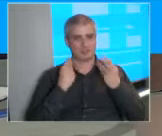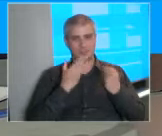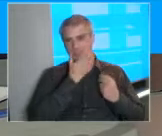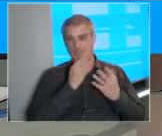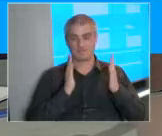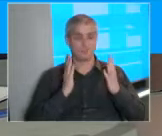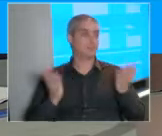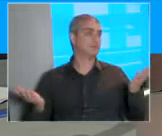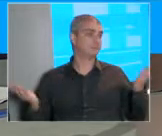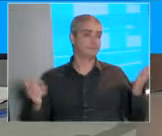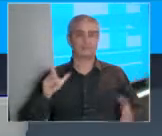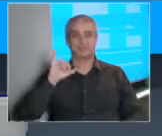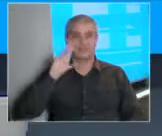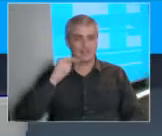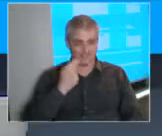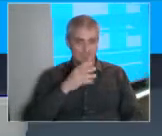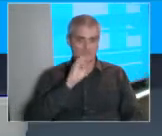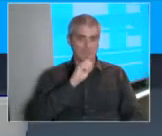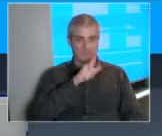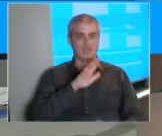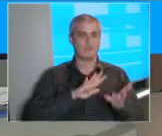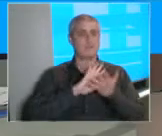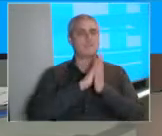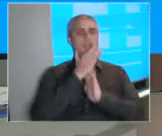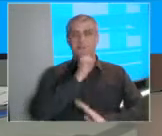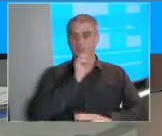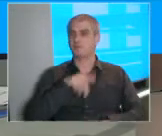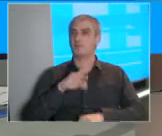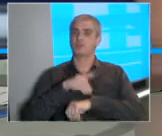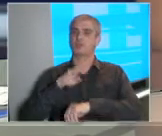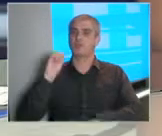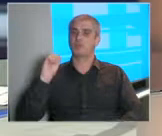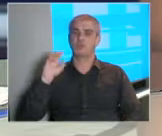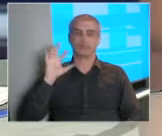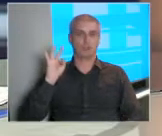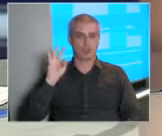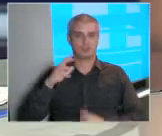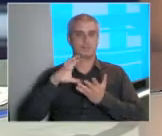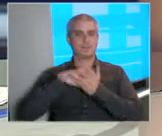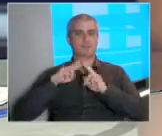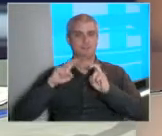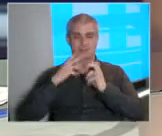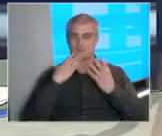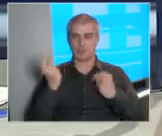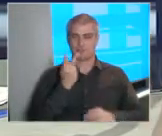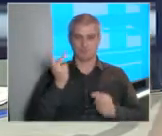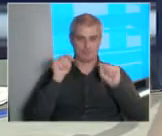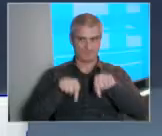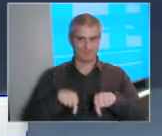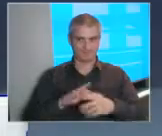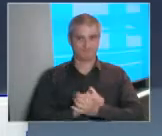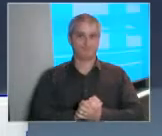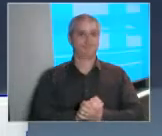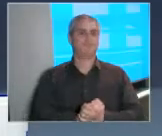טוב, לידיה מורדווינקין ממגמה ירוקה ודוקטור יהודה תורן ממרכז המחקר והמידע של הכנסת, תודה רבה לשניכם שהייתם כאן. תודה